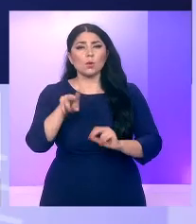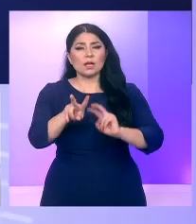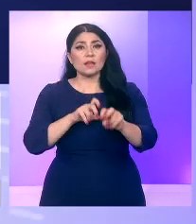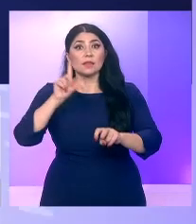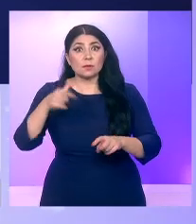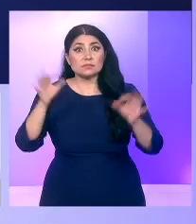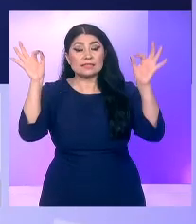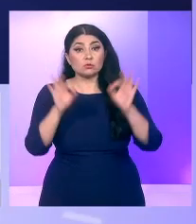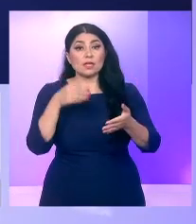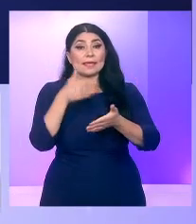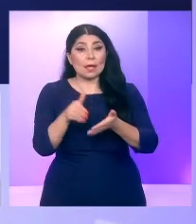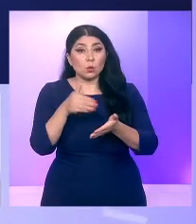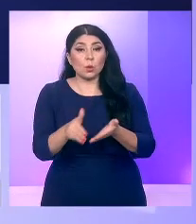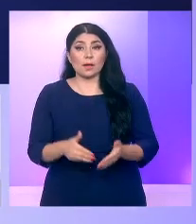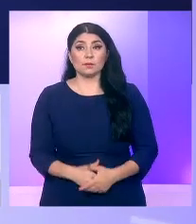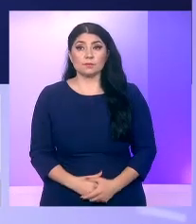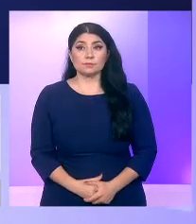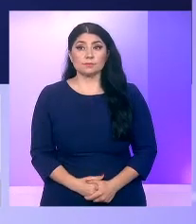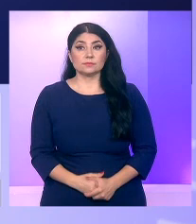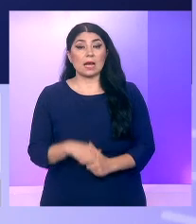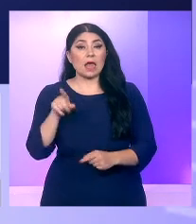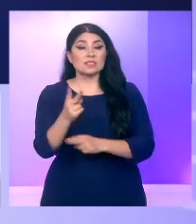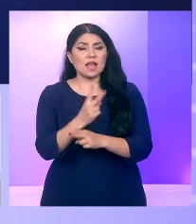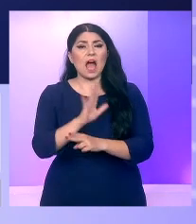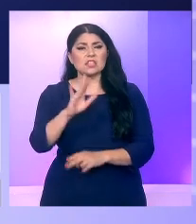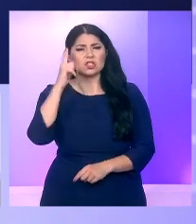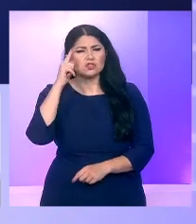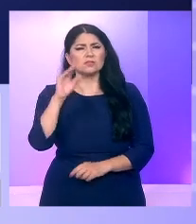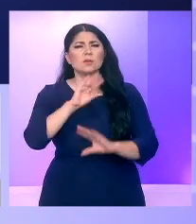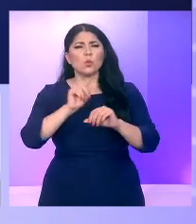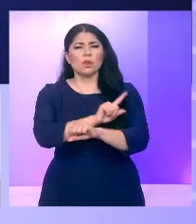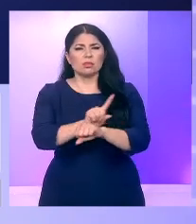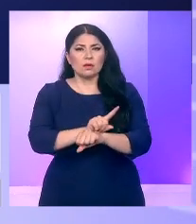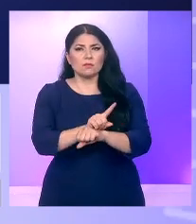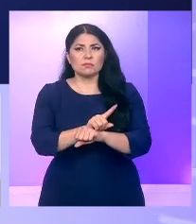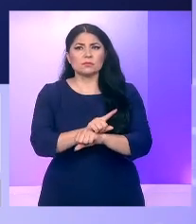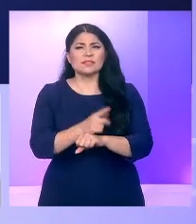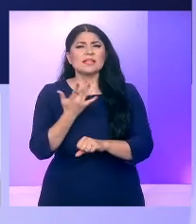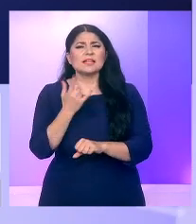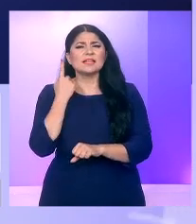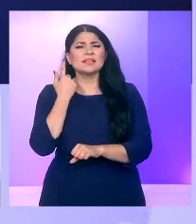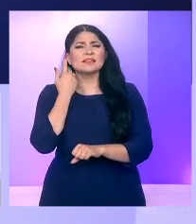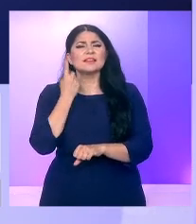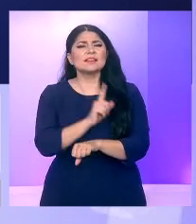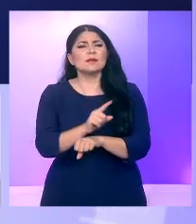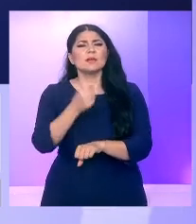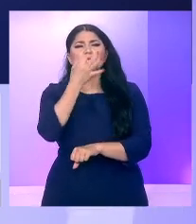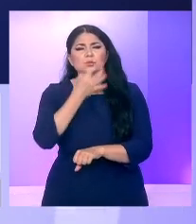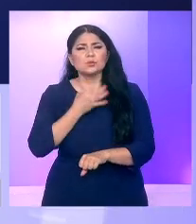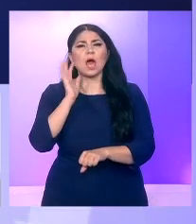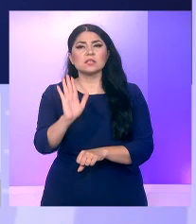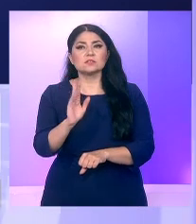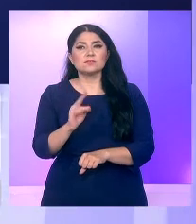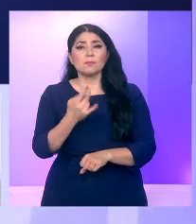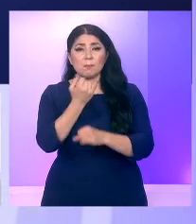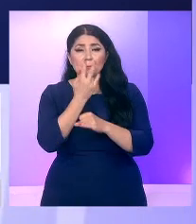că trebuie să reducem cheltuielile statului. Asta știm de mult. De când ne tot spun asta? Da, vedeți cum